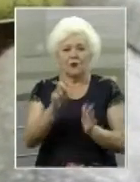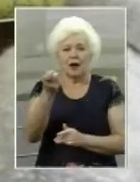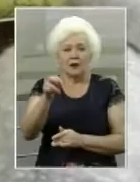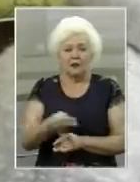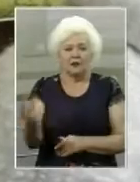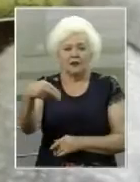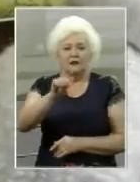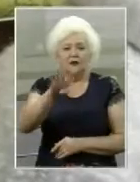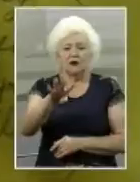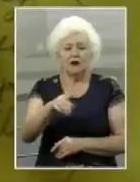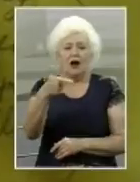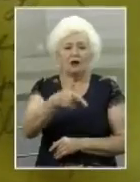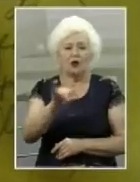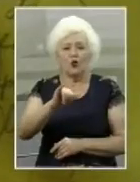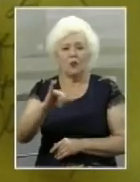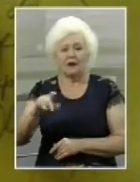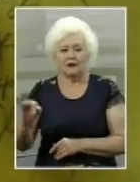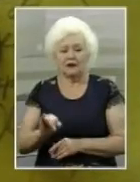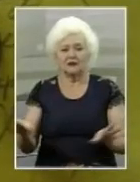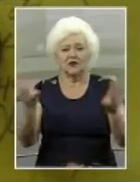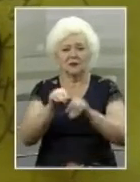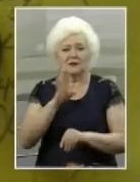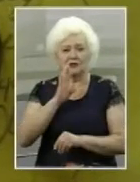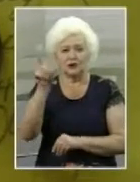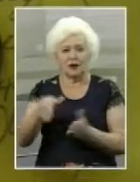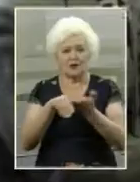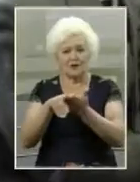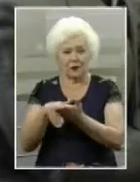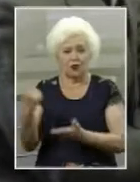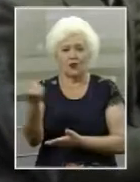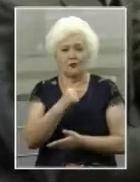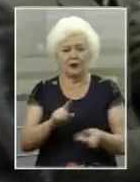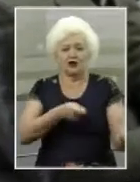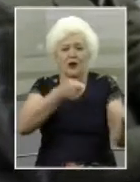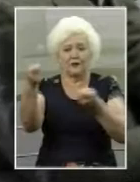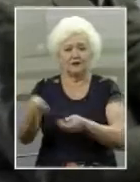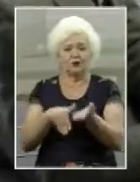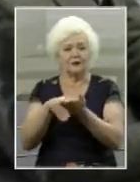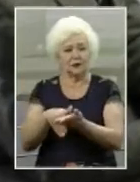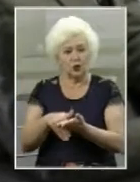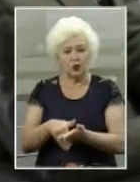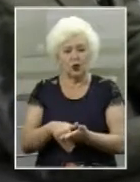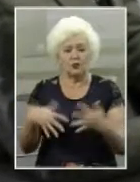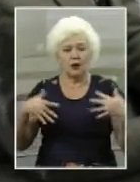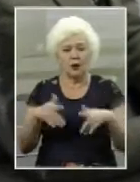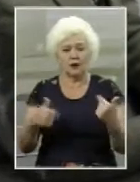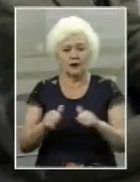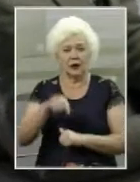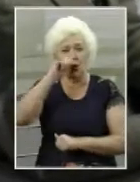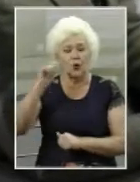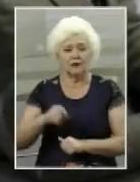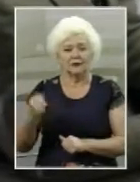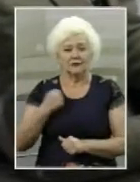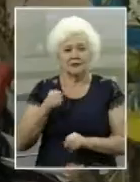березня 2014-го Галина Уманець разом із іншими жінками-волонтерками вперше відвозили допомогу в Крим, в українські